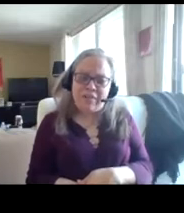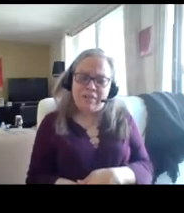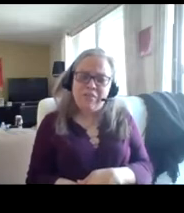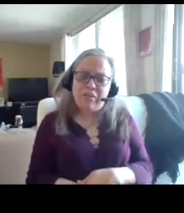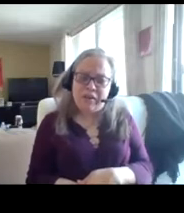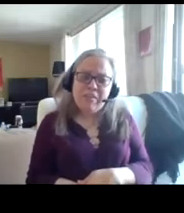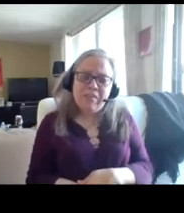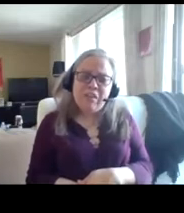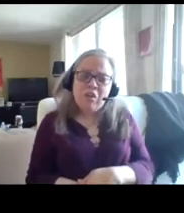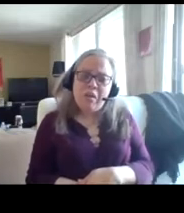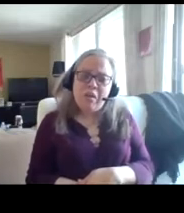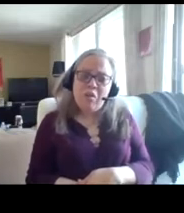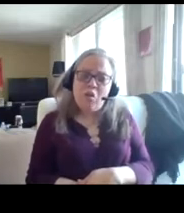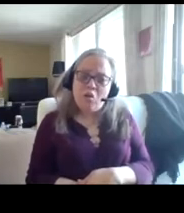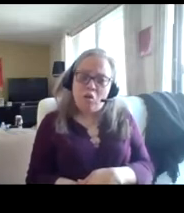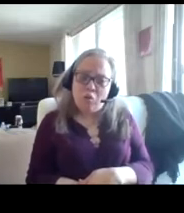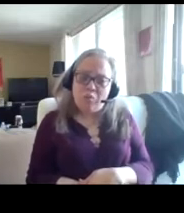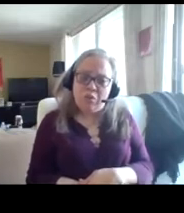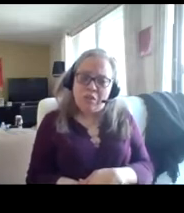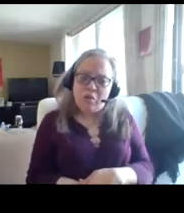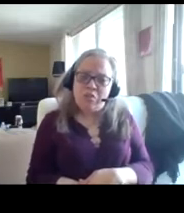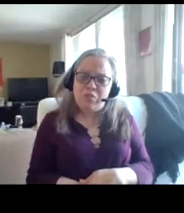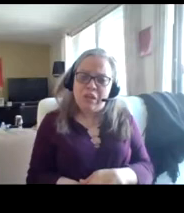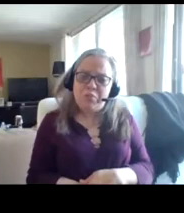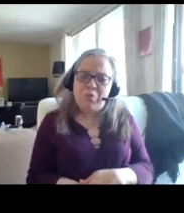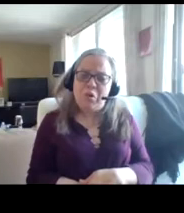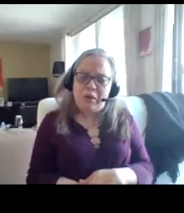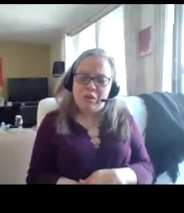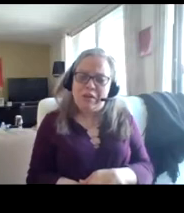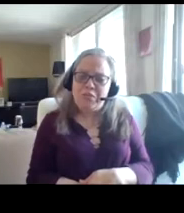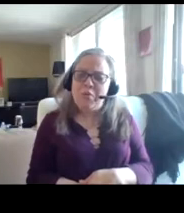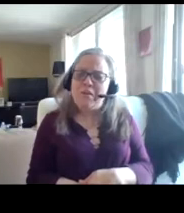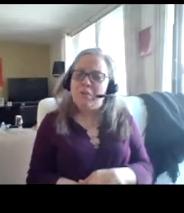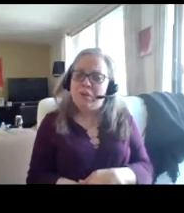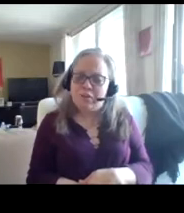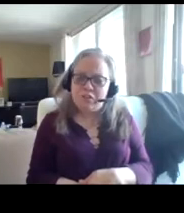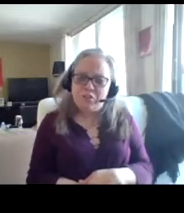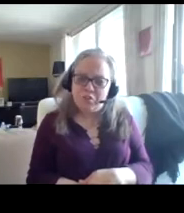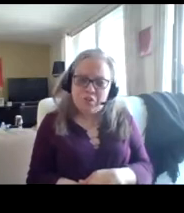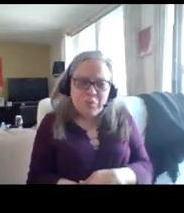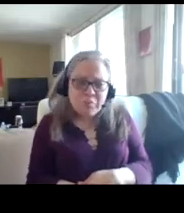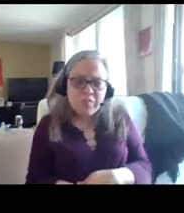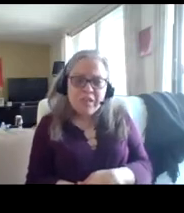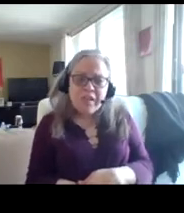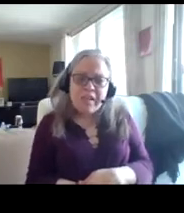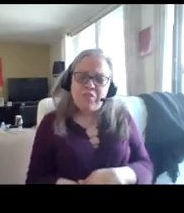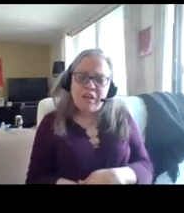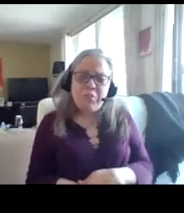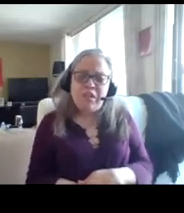rendre à leur rendez-vous. Beaucoup passent par la famille, les amis, au C-Transpo ou par Transpo.